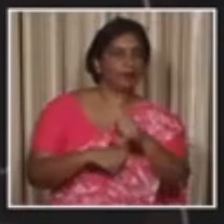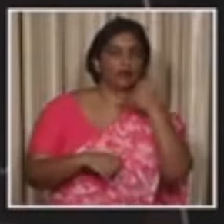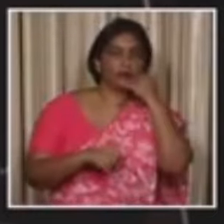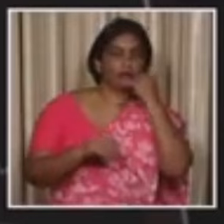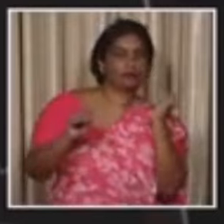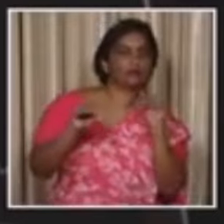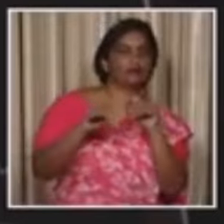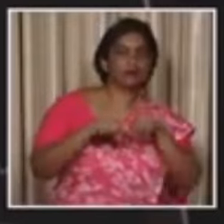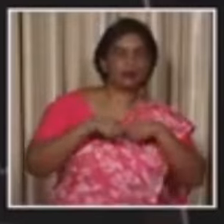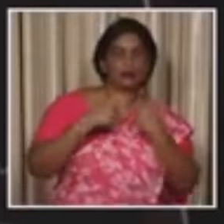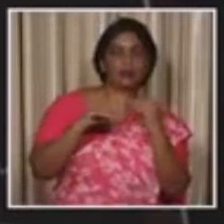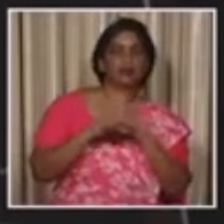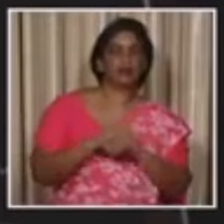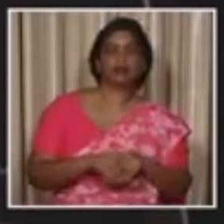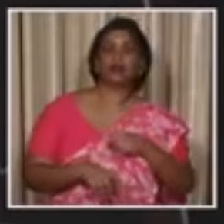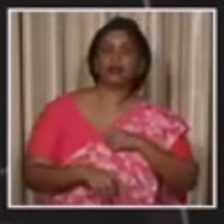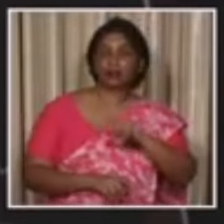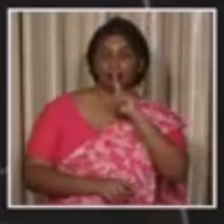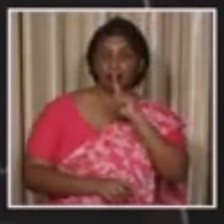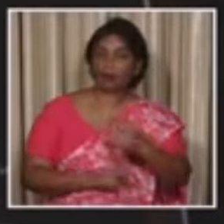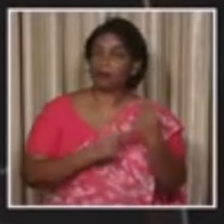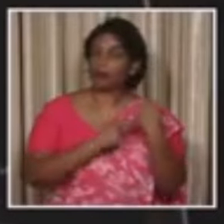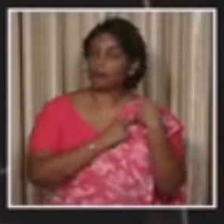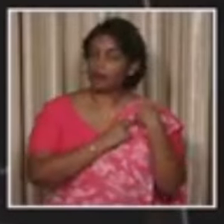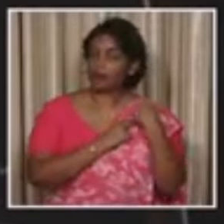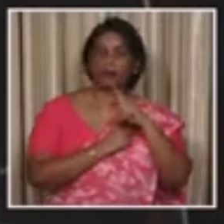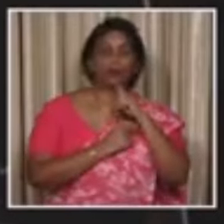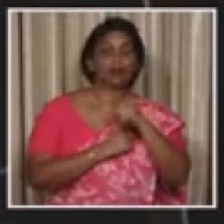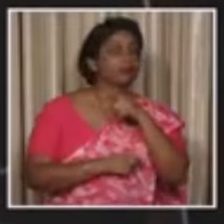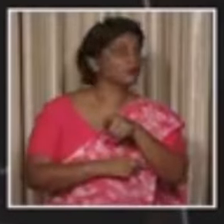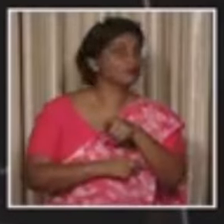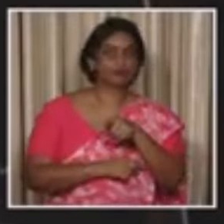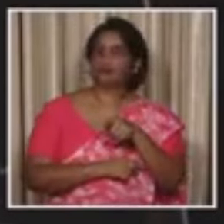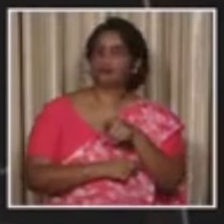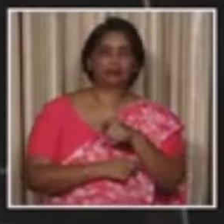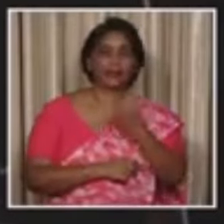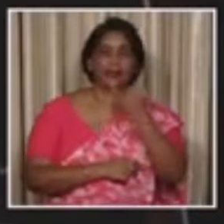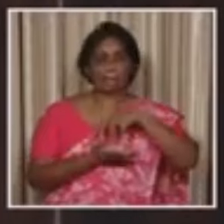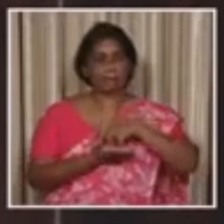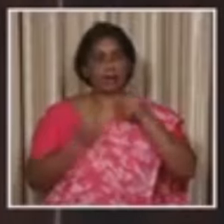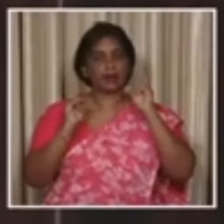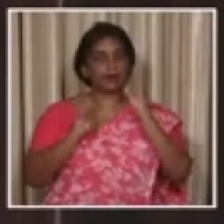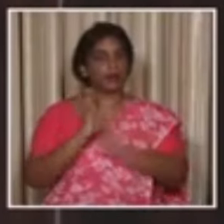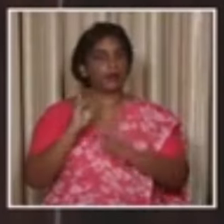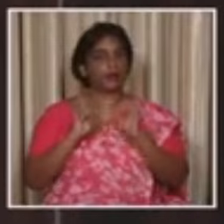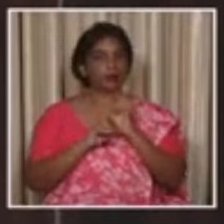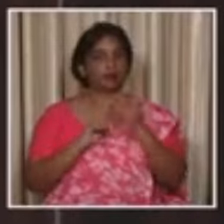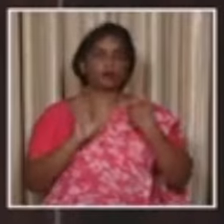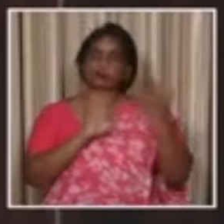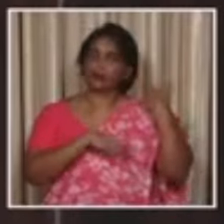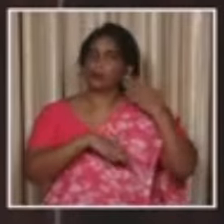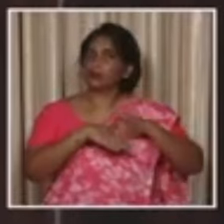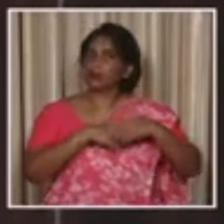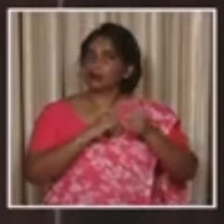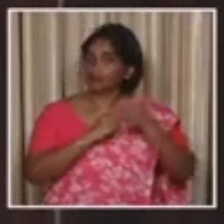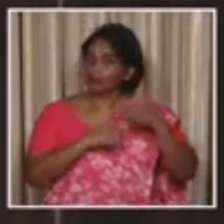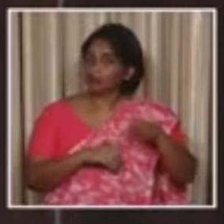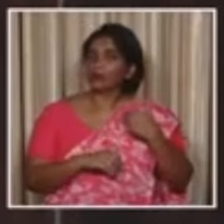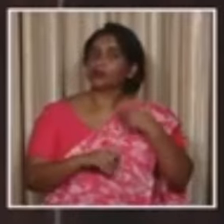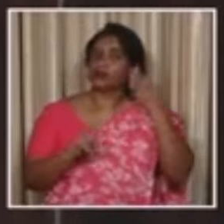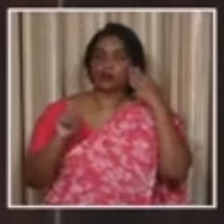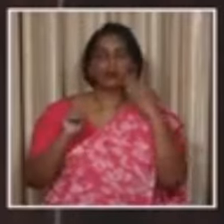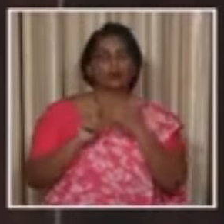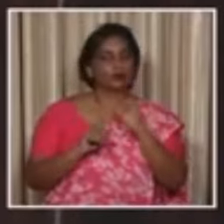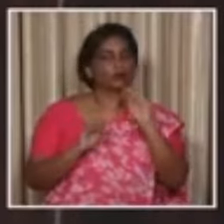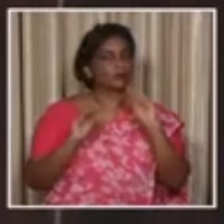ඇතුළට රින් ගන්න හදනවා. අපි ඔබතුමාට කියන වගකීමෙන් ඒවා ලේසි වෙන්න දෙන්නේ නැහැ. තොරෙක් විදිහට යම් කාලයක් කටයුතු කරපු කෙනෙක් විදිහට මේ